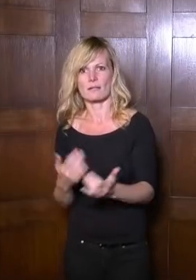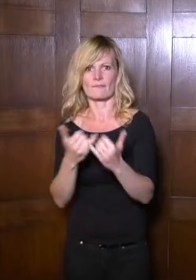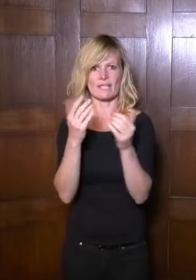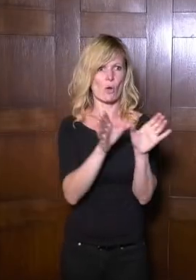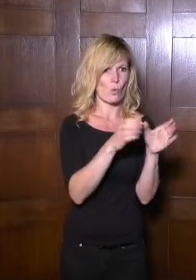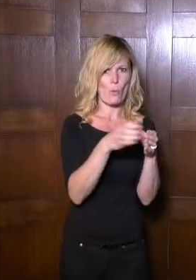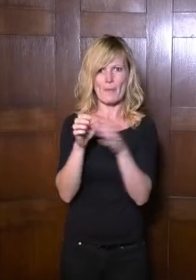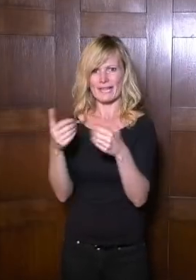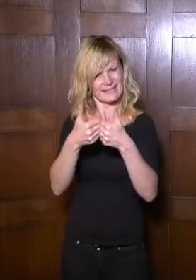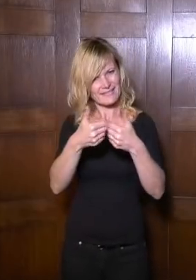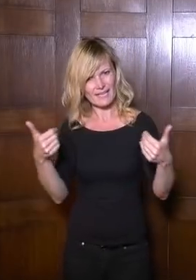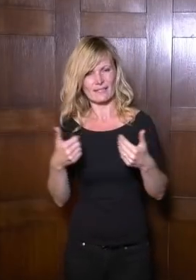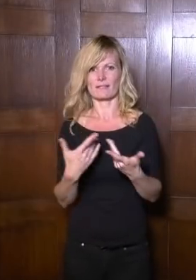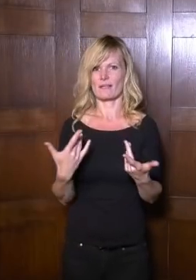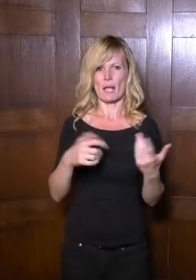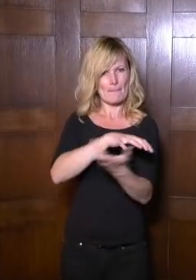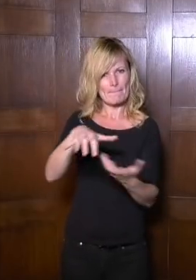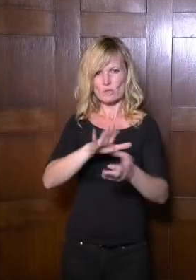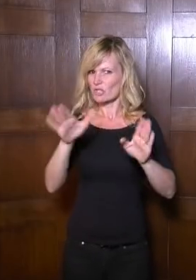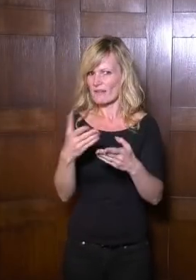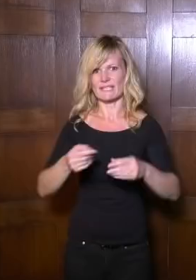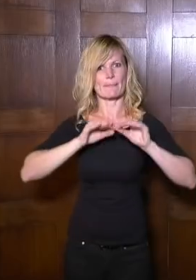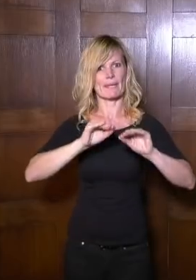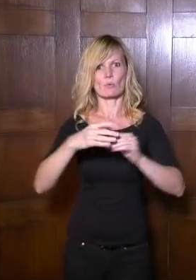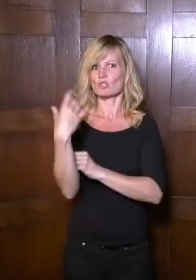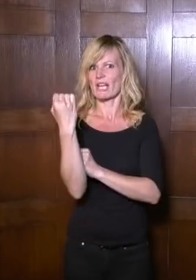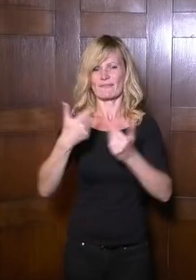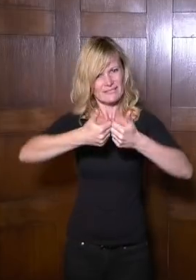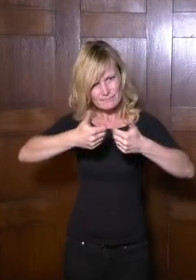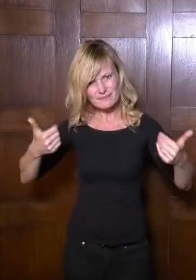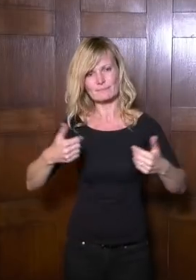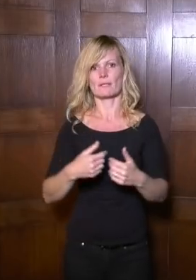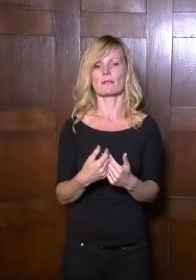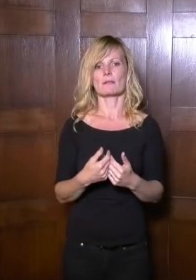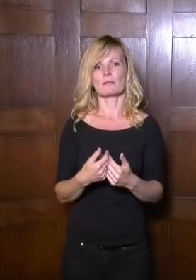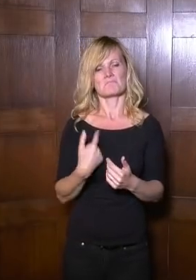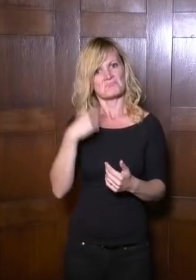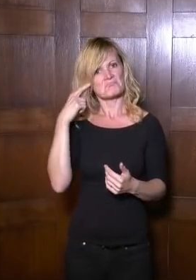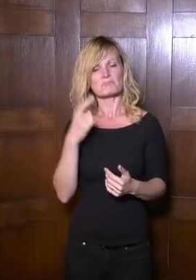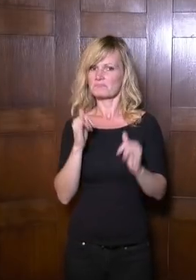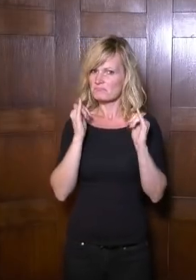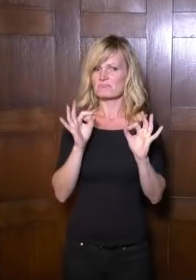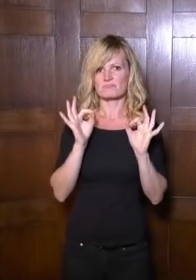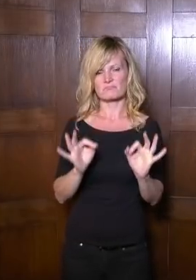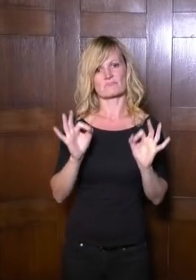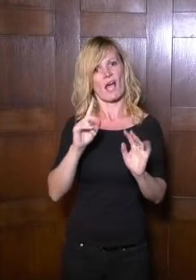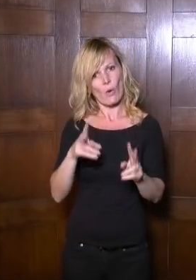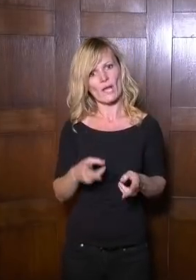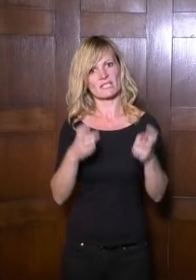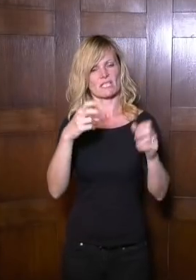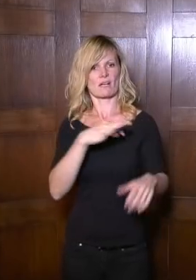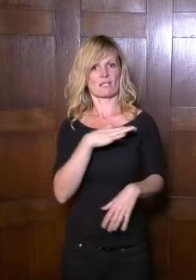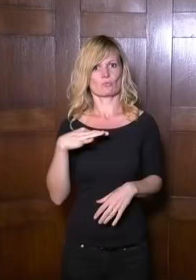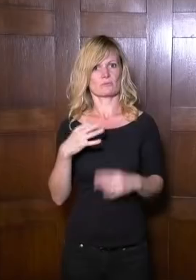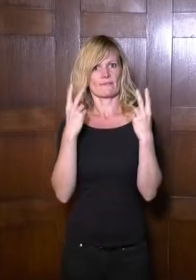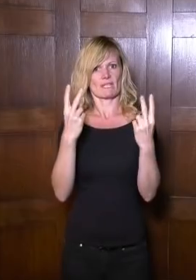Gruppen, dieses Vermeiden von Mischung pädagogischer Kräfte, war aus unserer Sicht sehr sinnvoll, dass man eben auch die Erziehergesundheitsarbeit, ja nicht nur Kinder